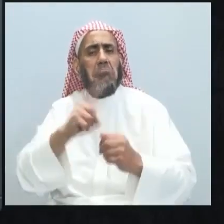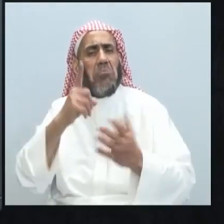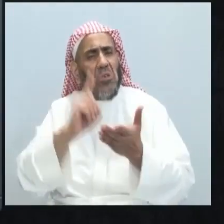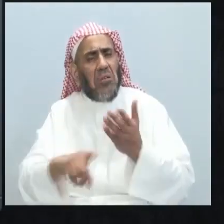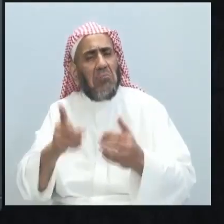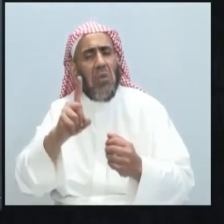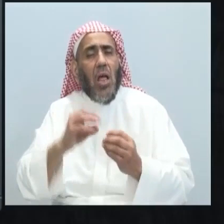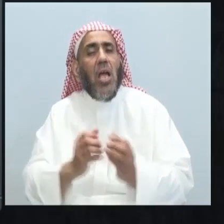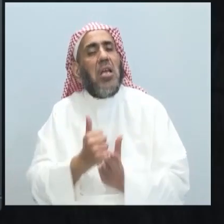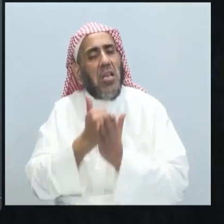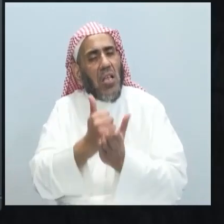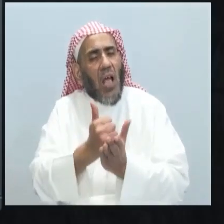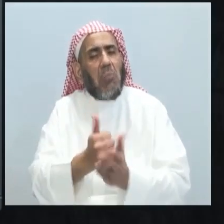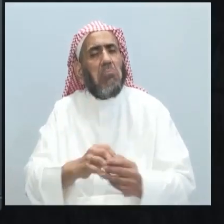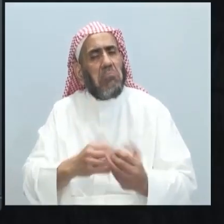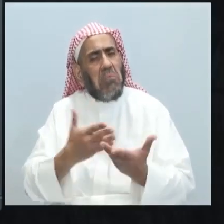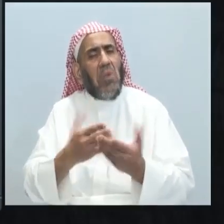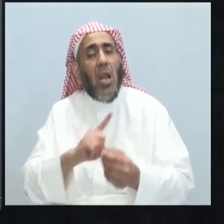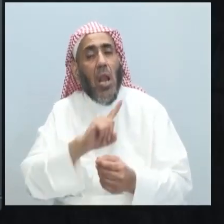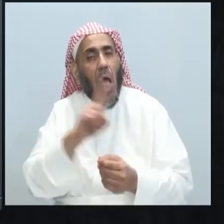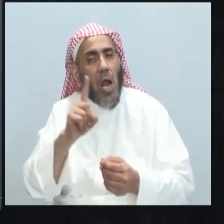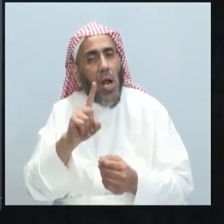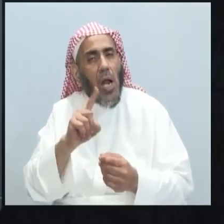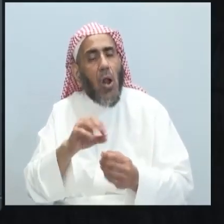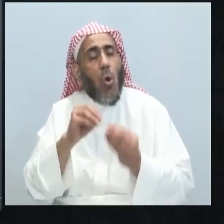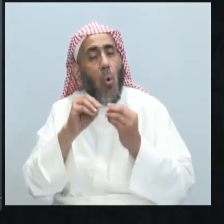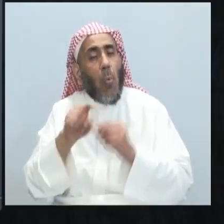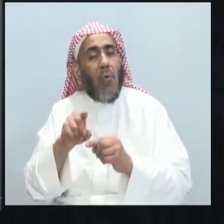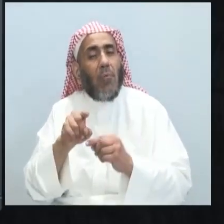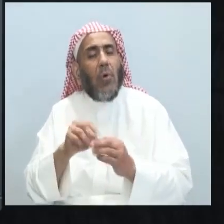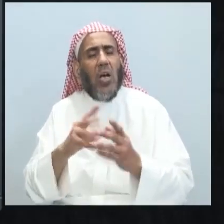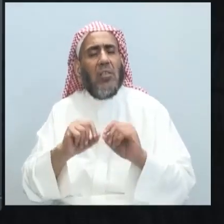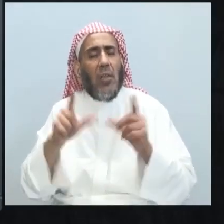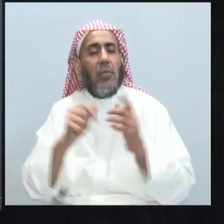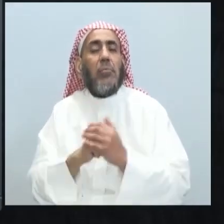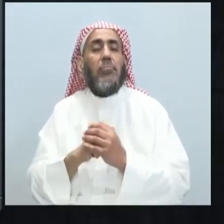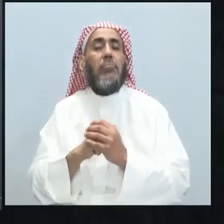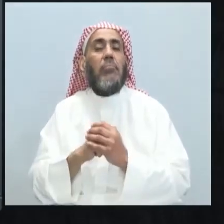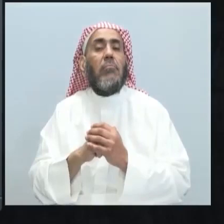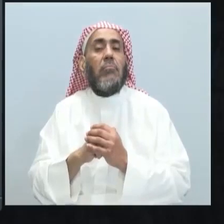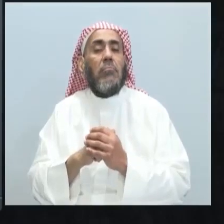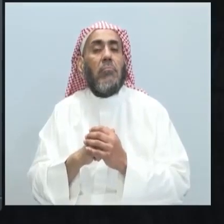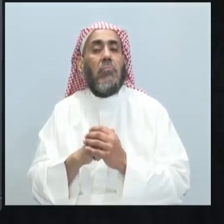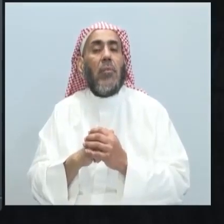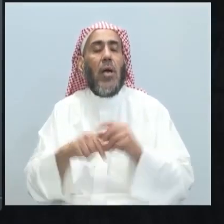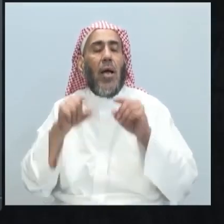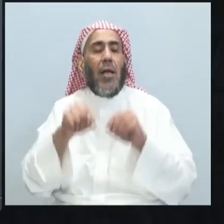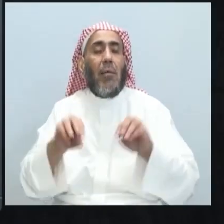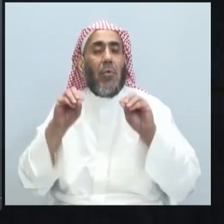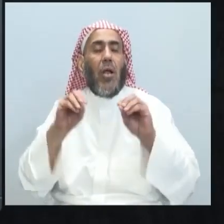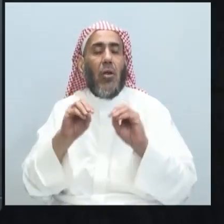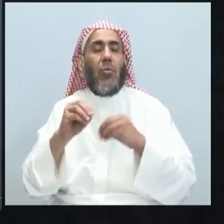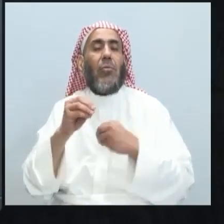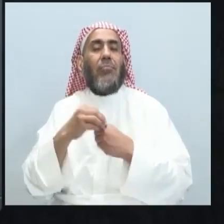شاعرا هذا يدعم ذلك وقراءته ايضا يدعم ذلك لكن وا ايضا هم قد تظهر عندهم هذا ما اردنا ان